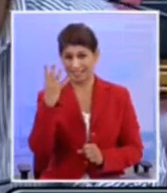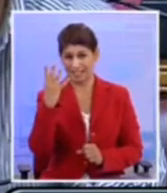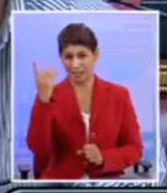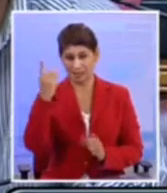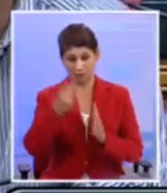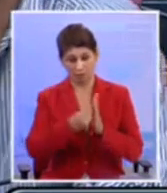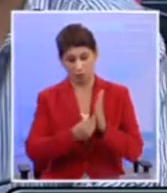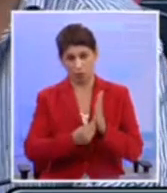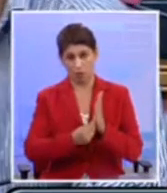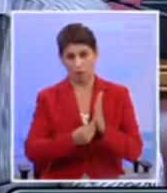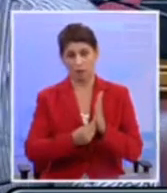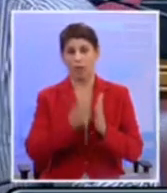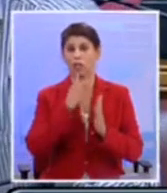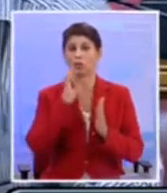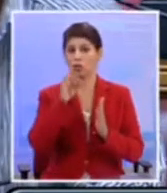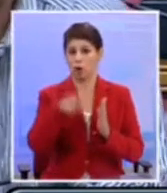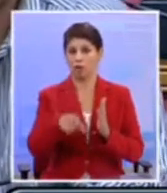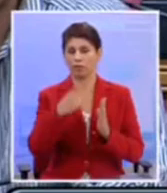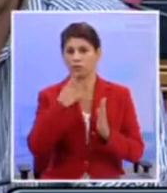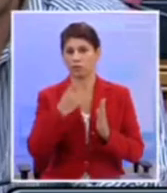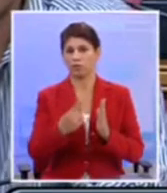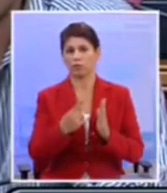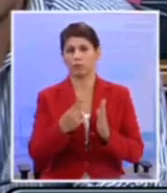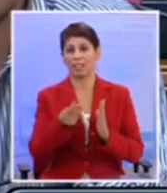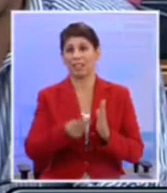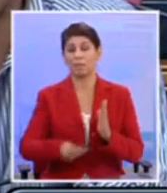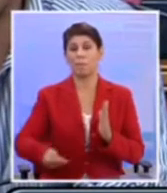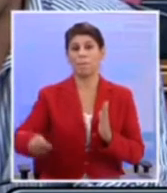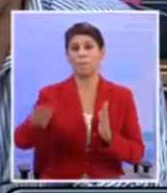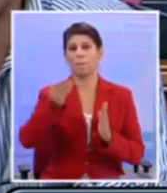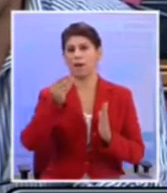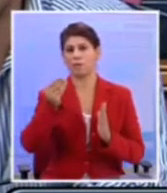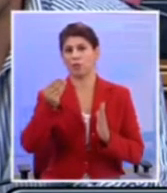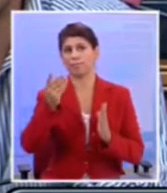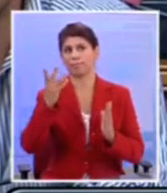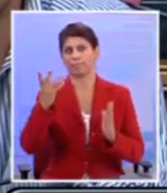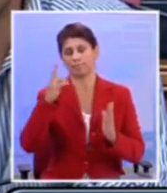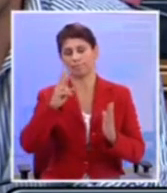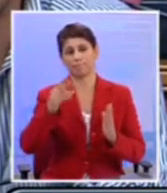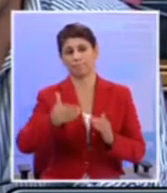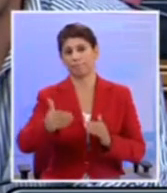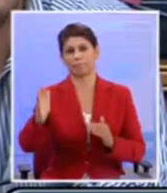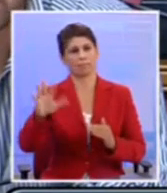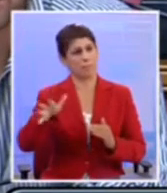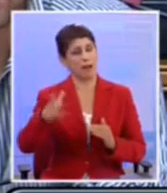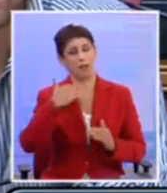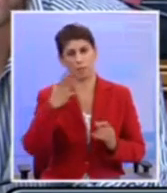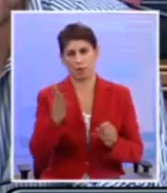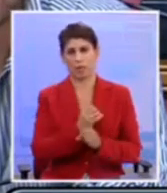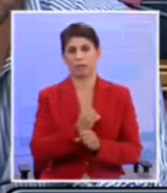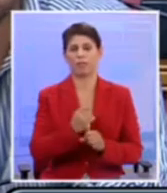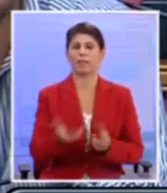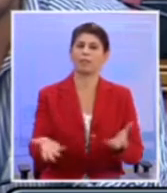ποσοστιαίες μονάδες. Στόχο τον οποίο χαρακτήρισε υπερβολικά φιλόδοξο και μάλλον ανέφικτο, καθώς